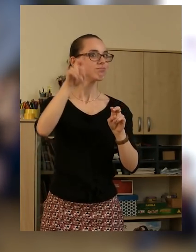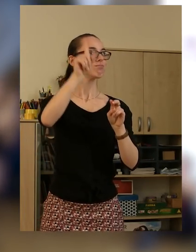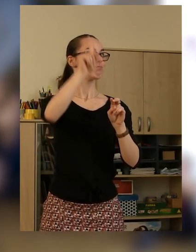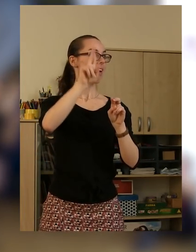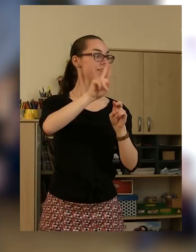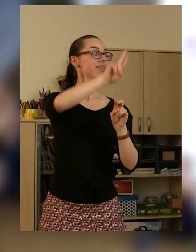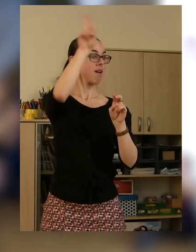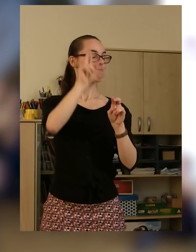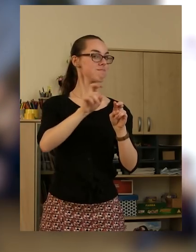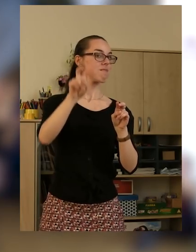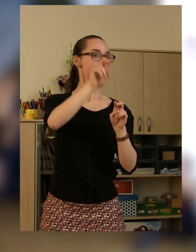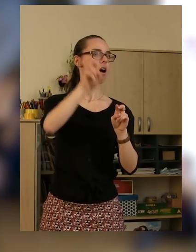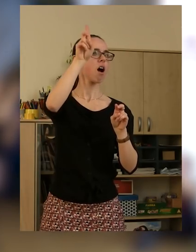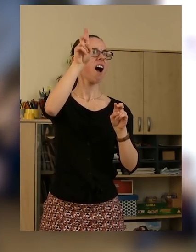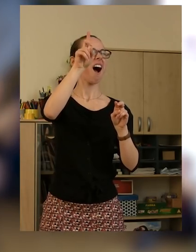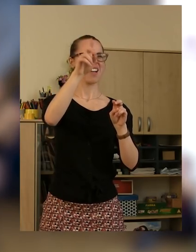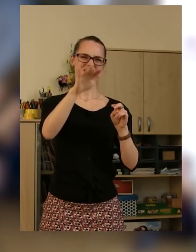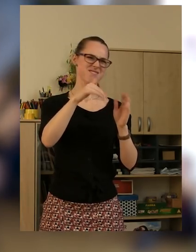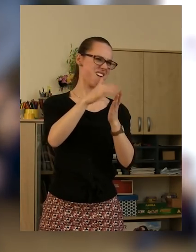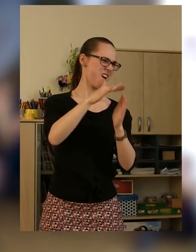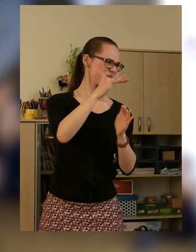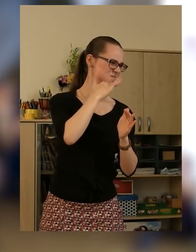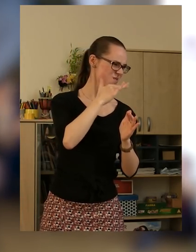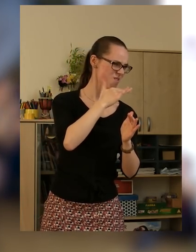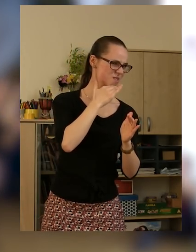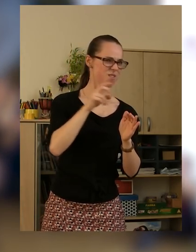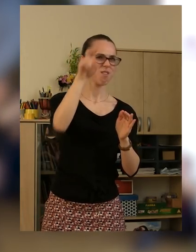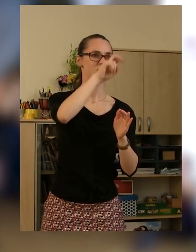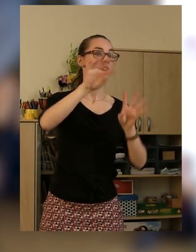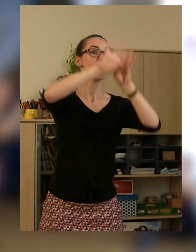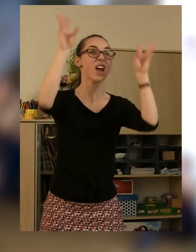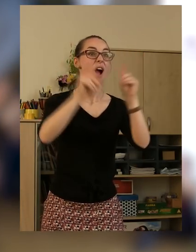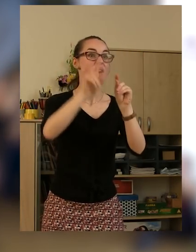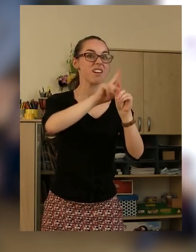Furt jich bylo ještě trochu moc, furt by se ještě do nebe nevešli.